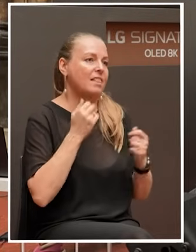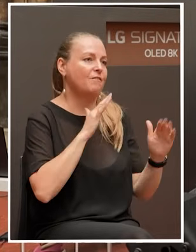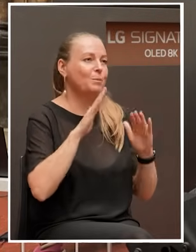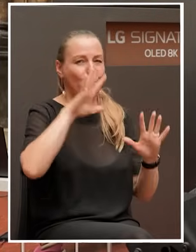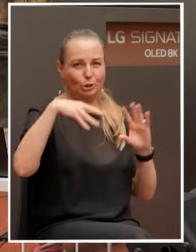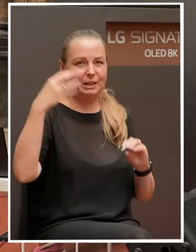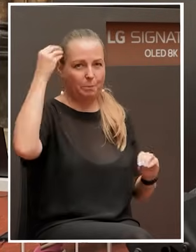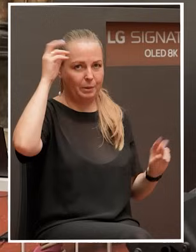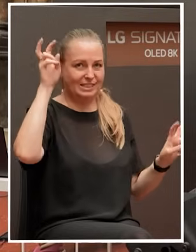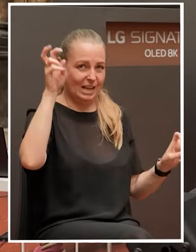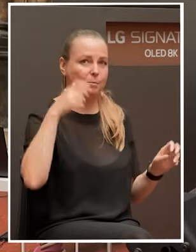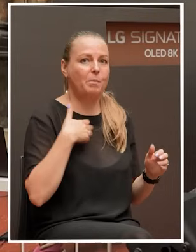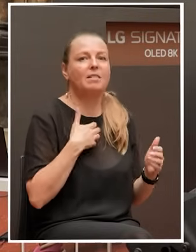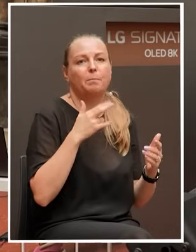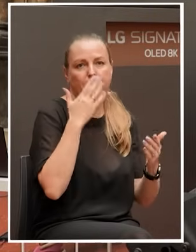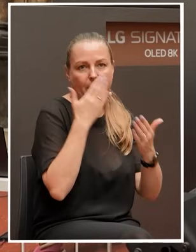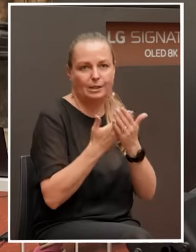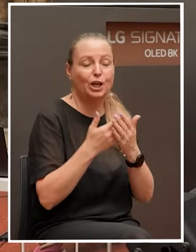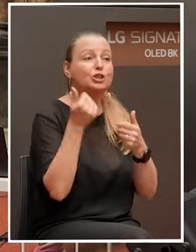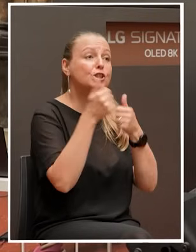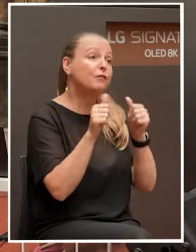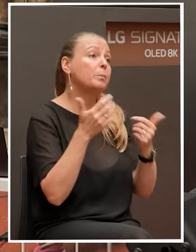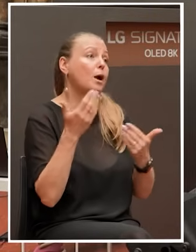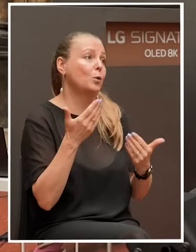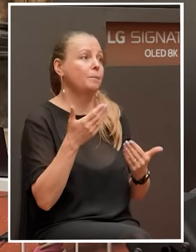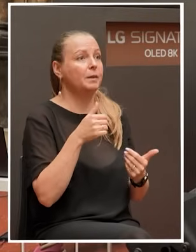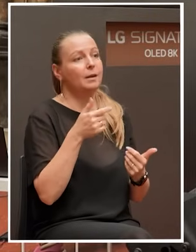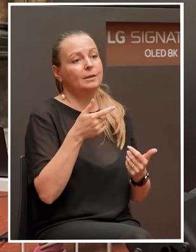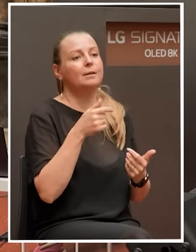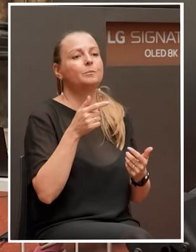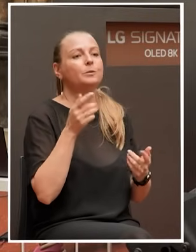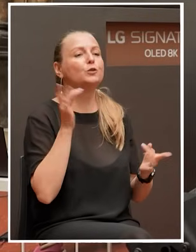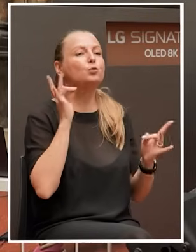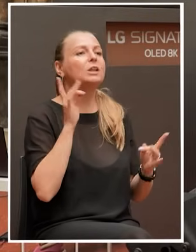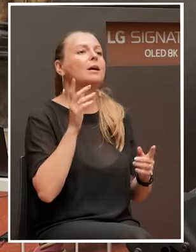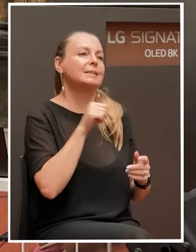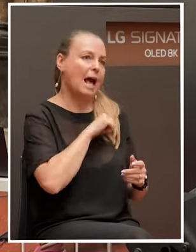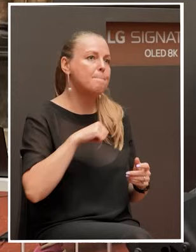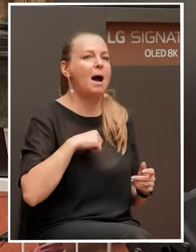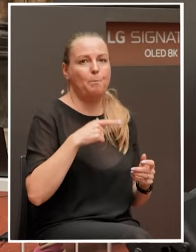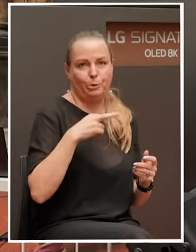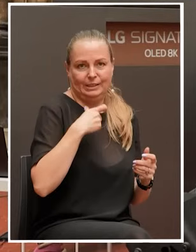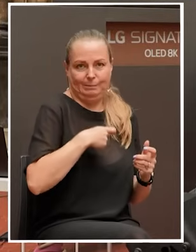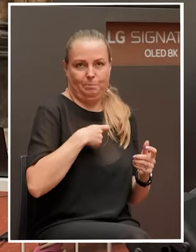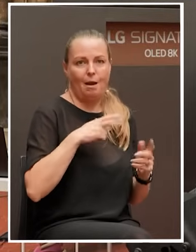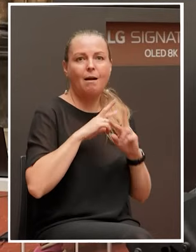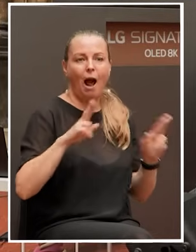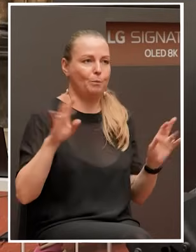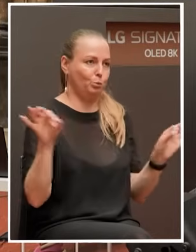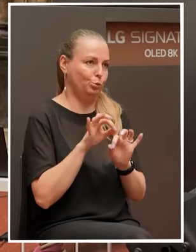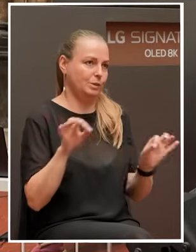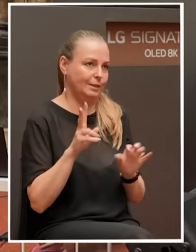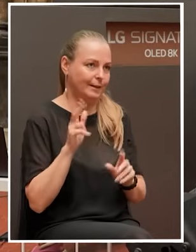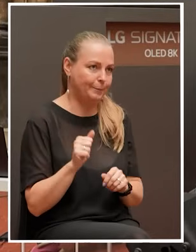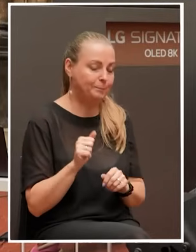Живопись, которая воздействует на нас сама собой, как музыка. Ну и, наконец, третий сюжет